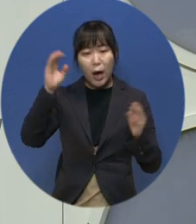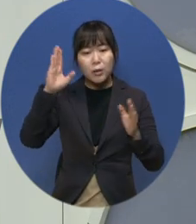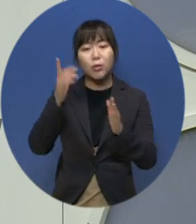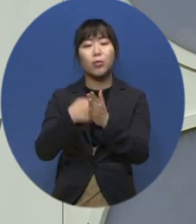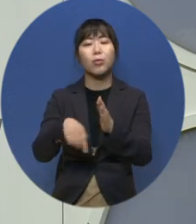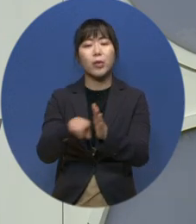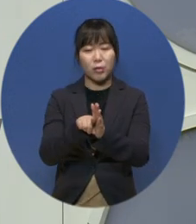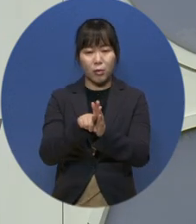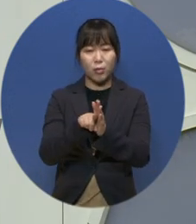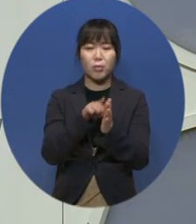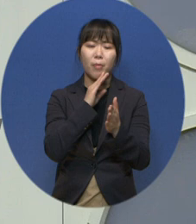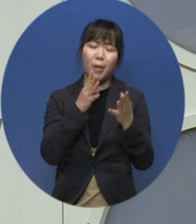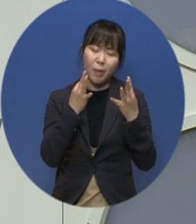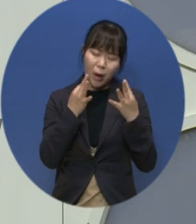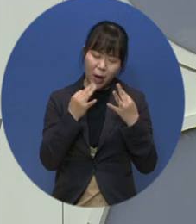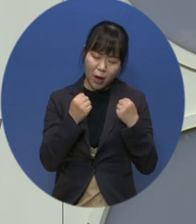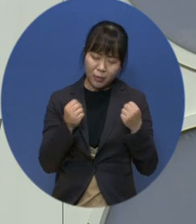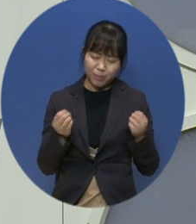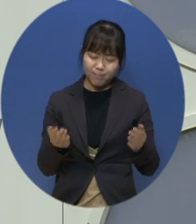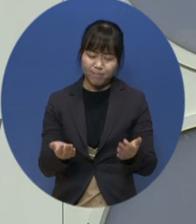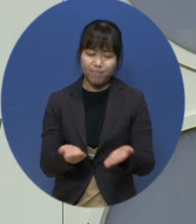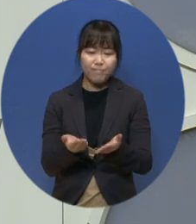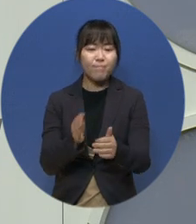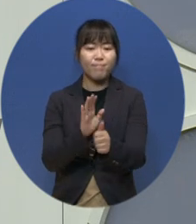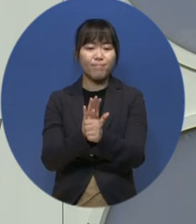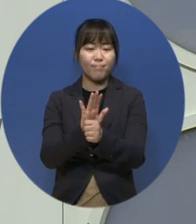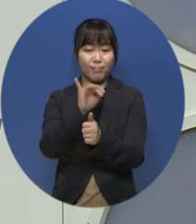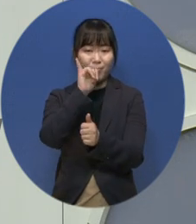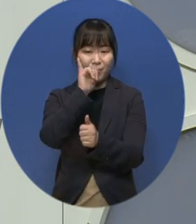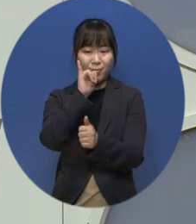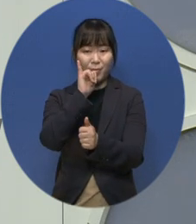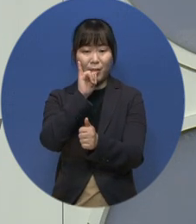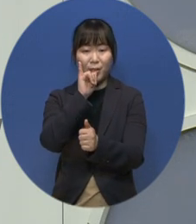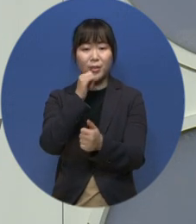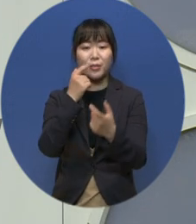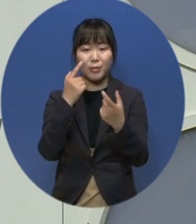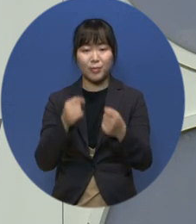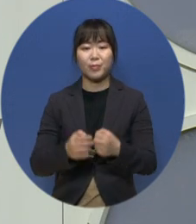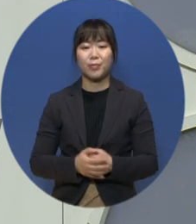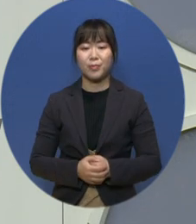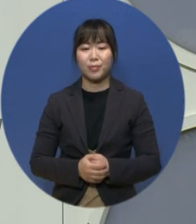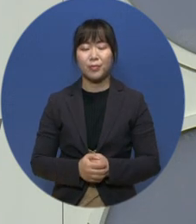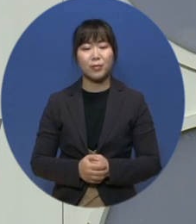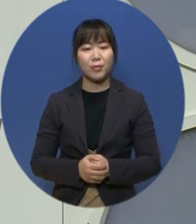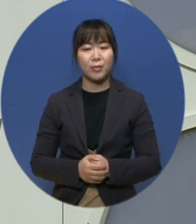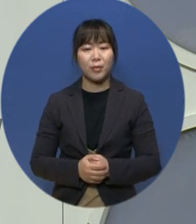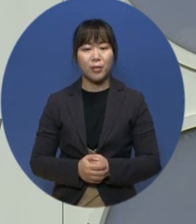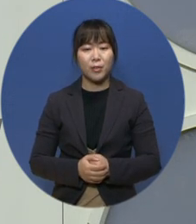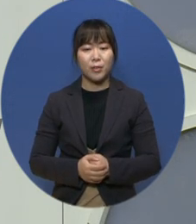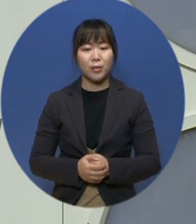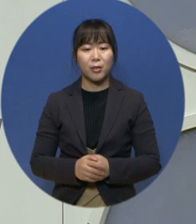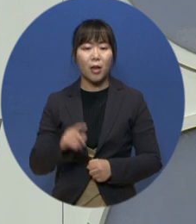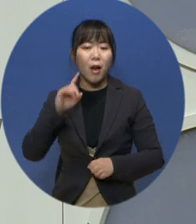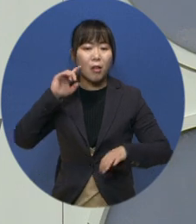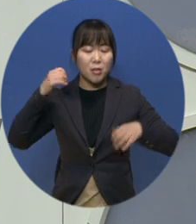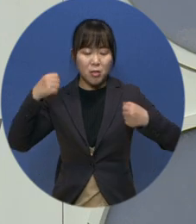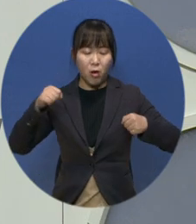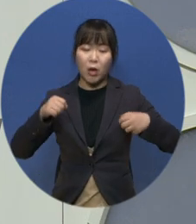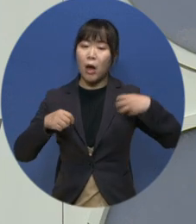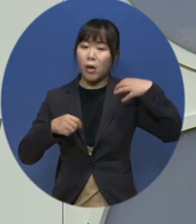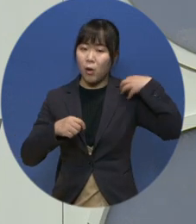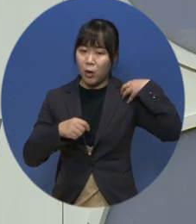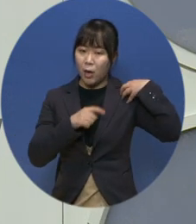그 극단에서 많은 기여를 하고 있거든요. 그런 측면에서 보면 글쎄 이 연극의